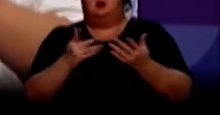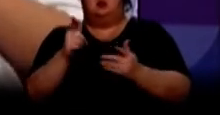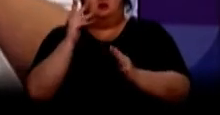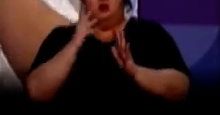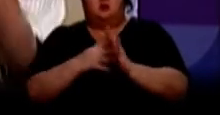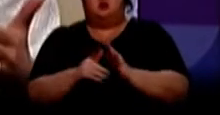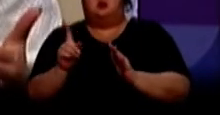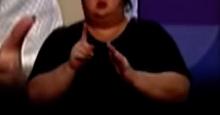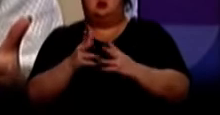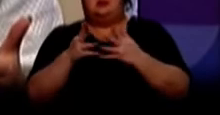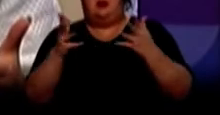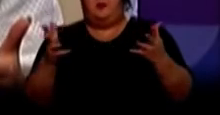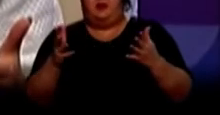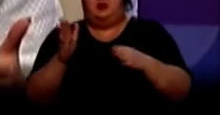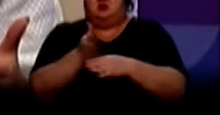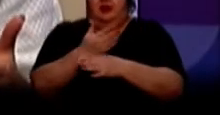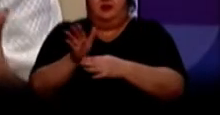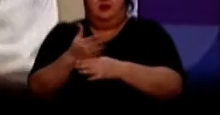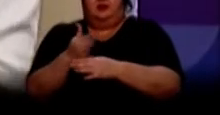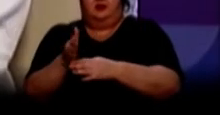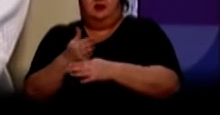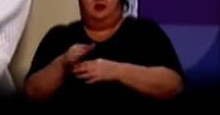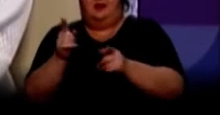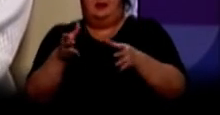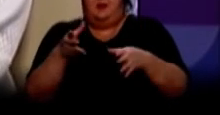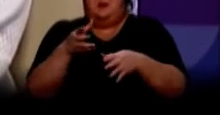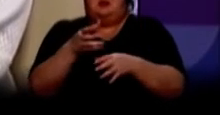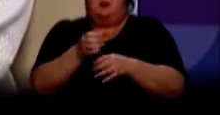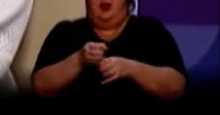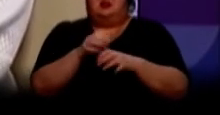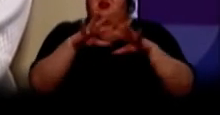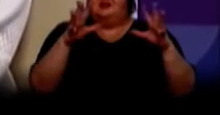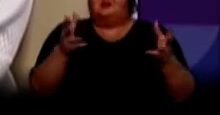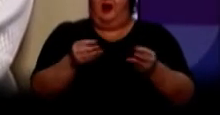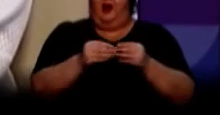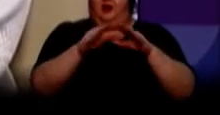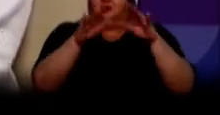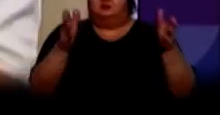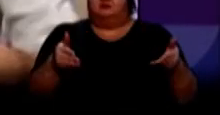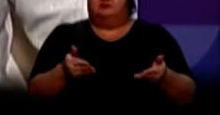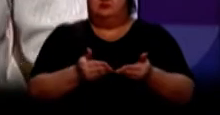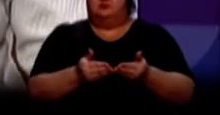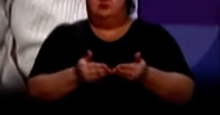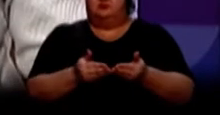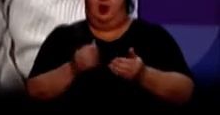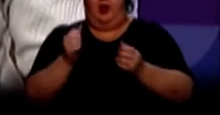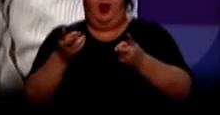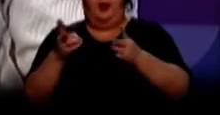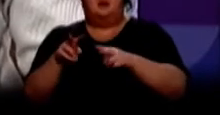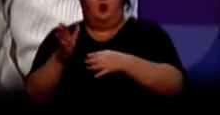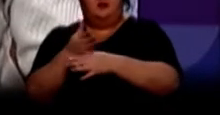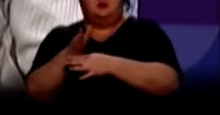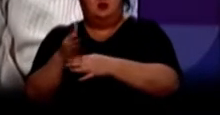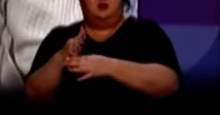що вони чим більше відсортують вторсировини, тим зменшать об'єм сміття, за який мають заплатити, а за всю